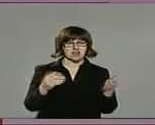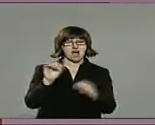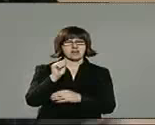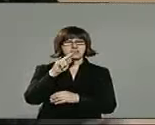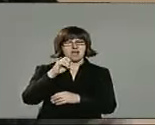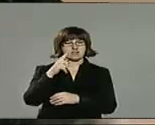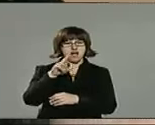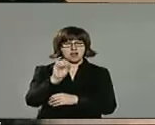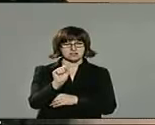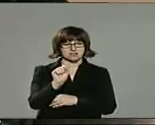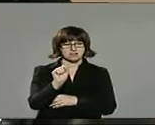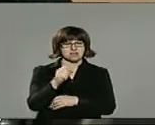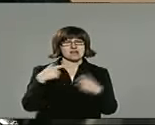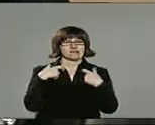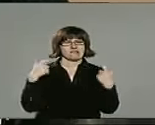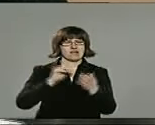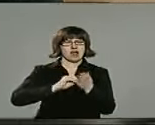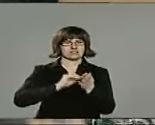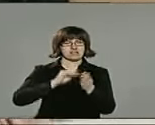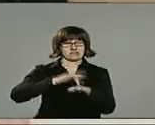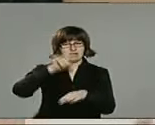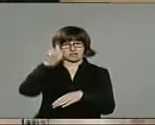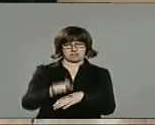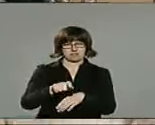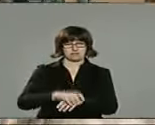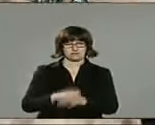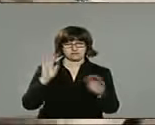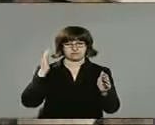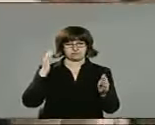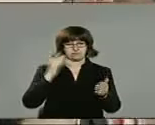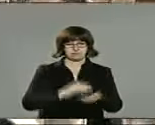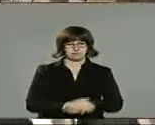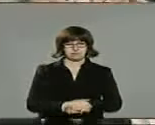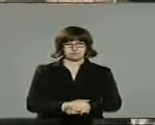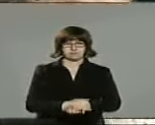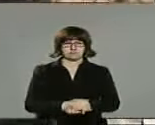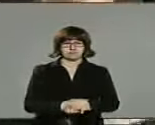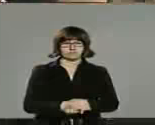Andrea Nahles, unsere Generalsekretärin, liebe Genossinnen und Genossen.